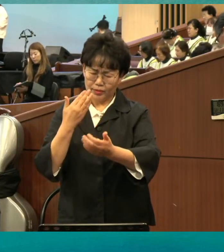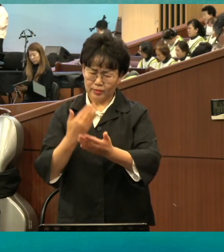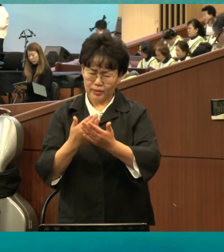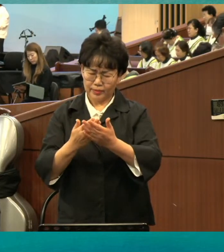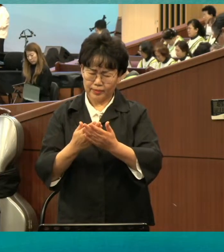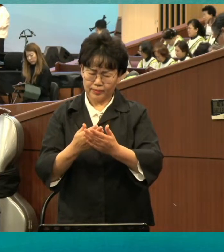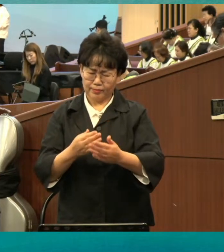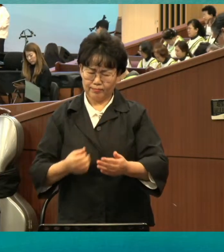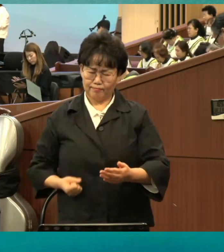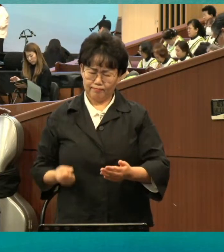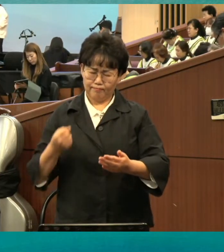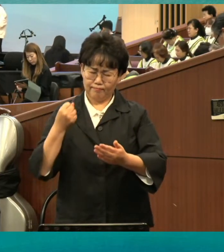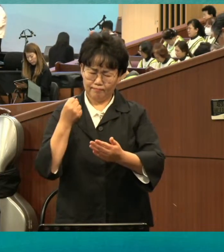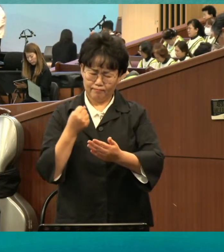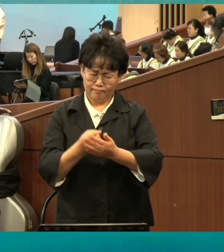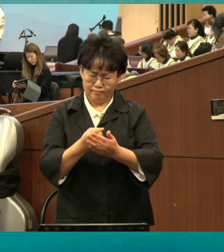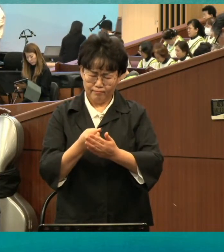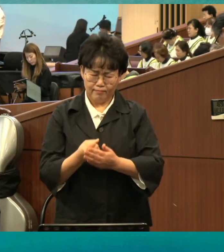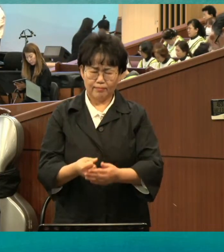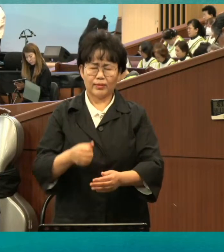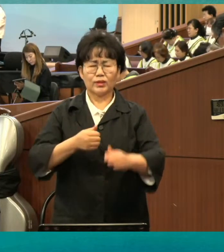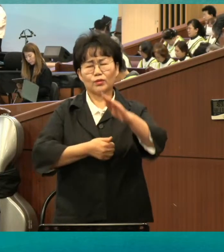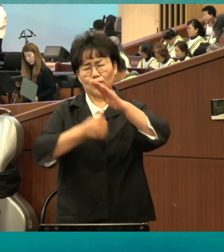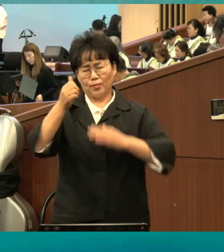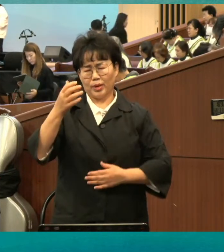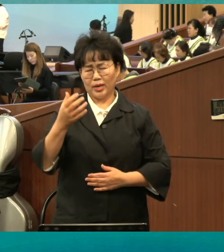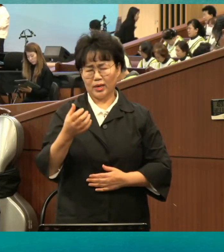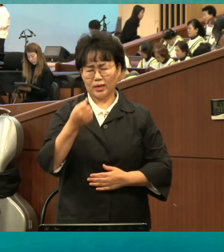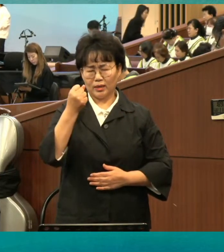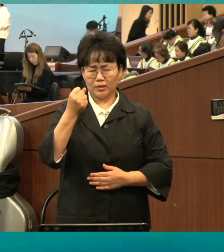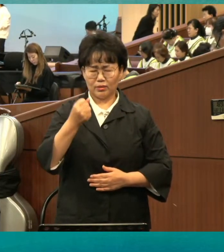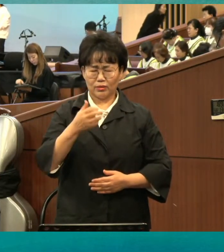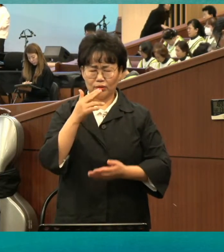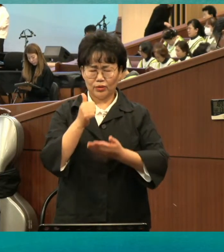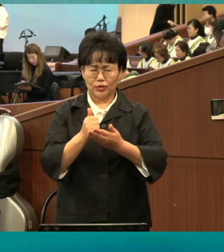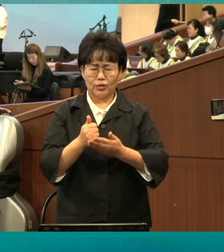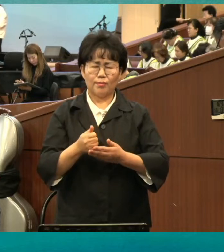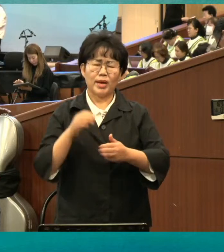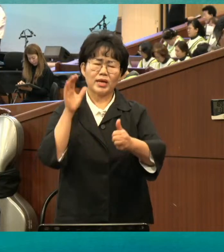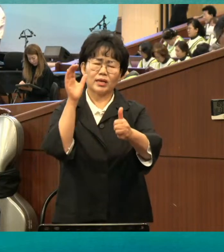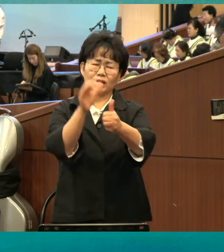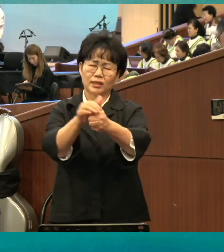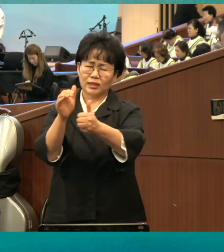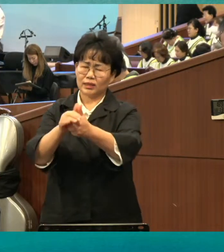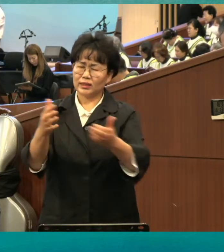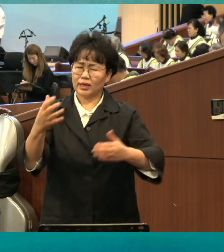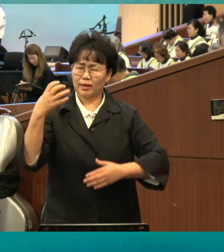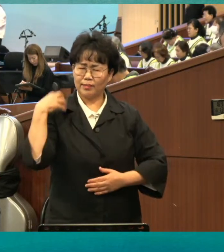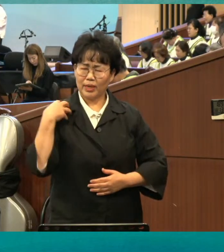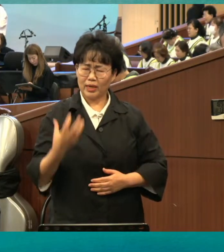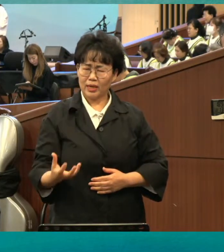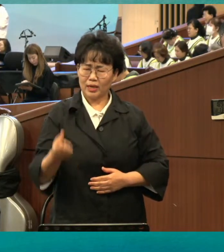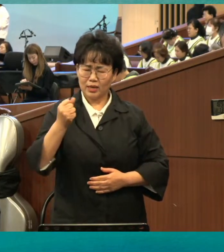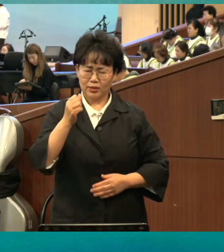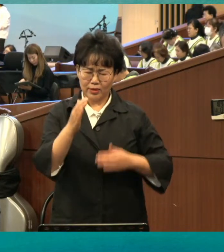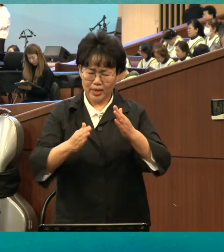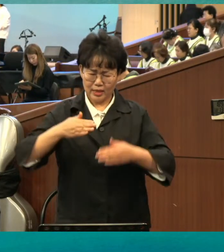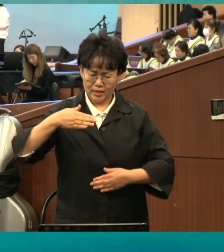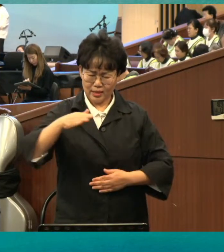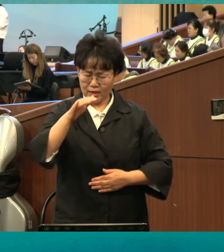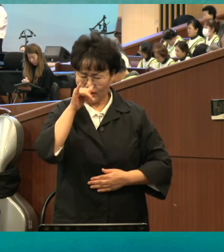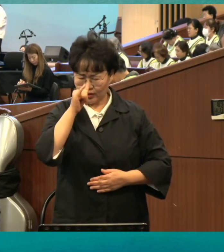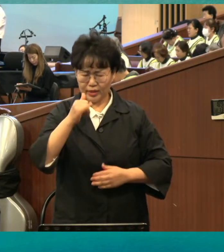용기를 얻고 소망을 얻고 주 앞에 주님이 주신 사명을 가지고 달려나가는 저희들 될 수 있도록